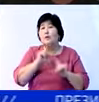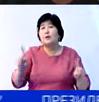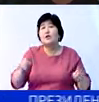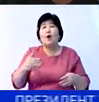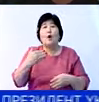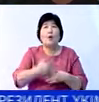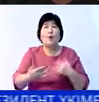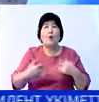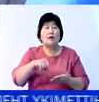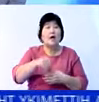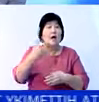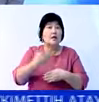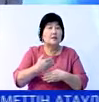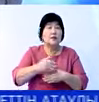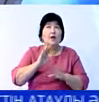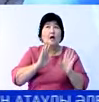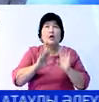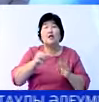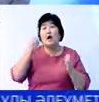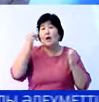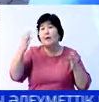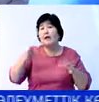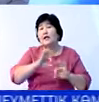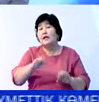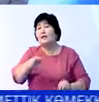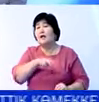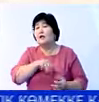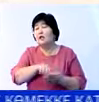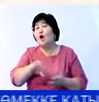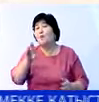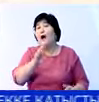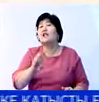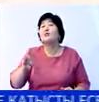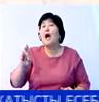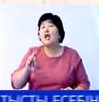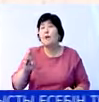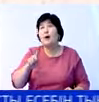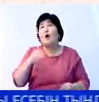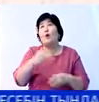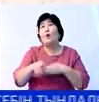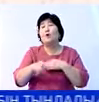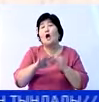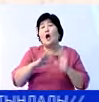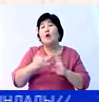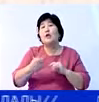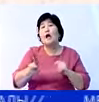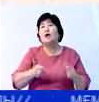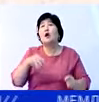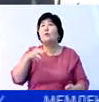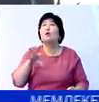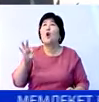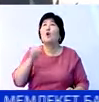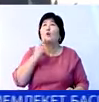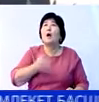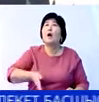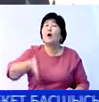ұсынды. Спектакльдің қоюшы режиссері мәдениет саласы үздігі төсбелгісінің иегері Бақыт Бахрамова. Қойылым соңында аудан әкімі Мұхтар Оразбаев сөз